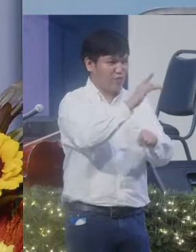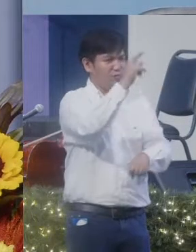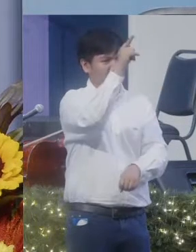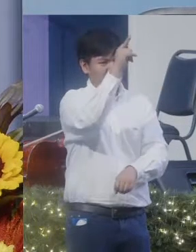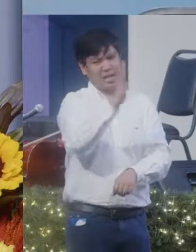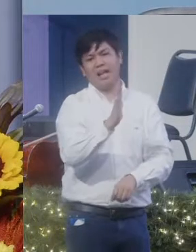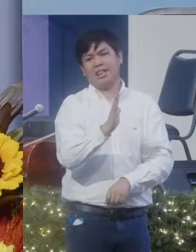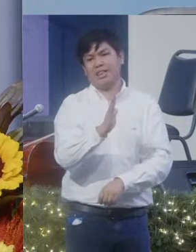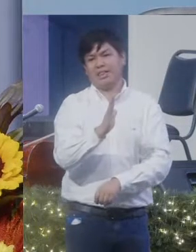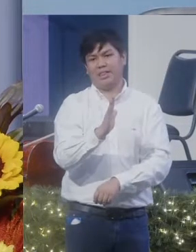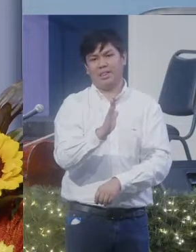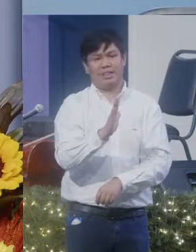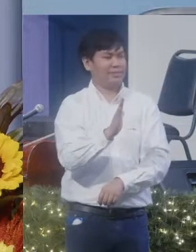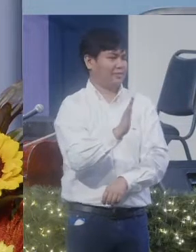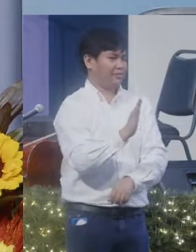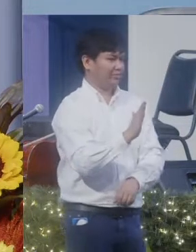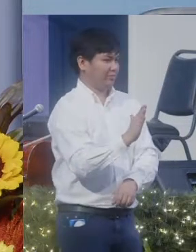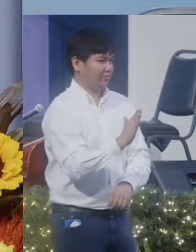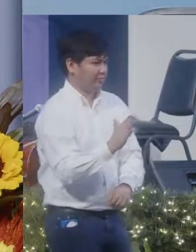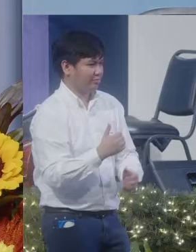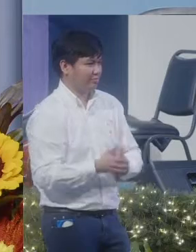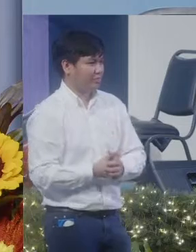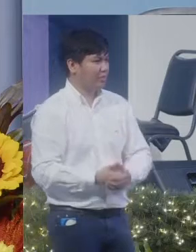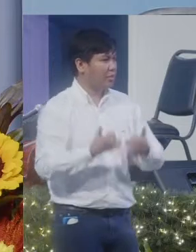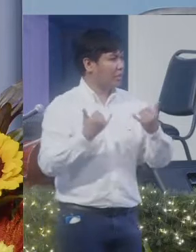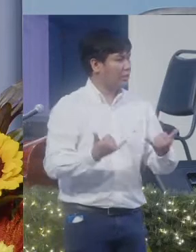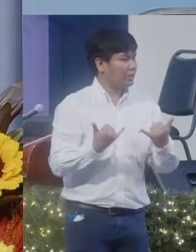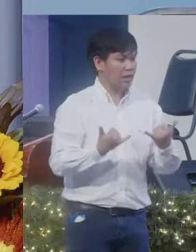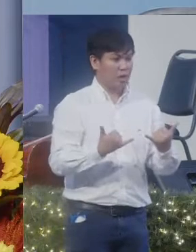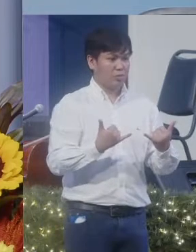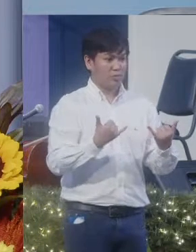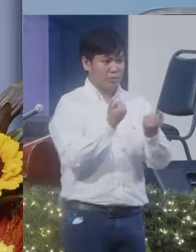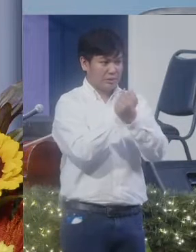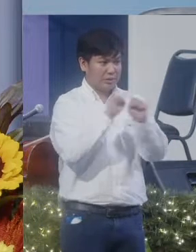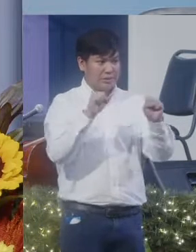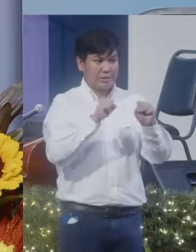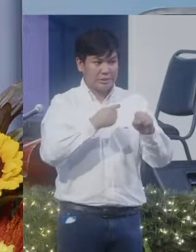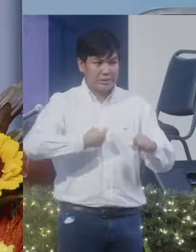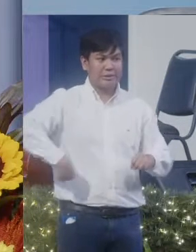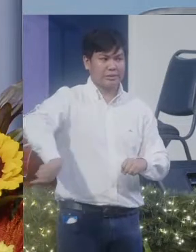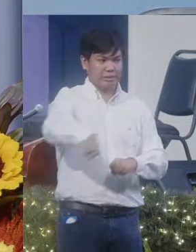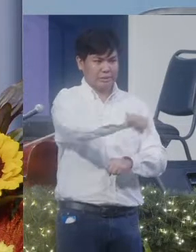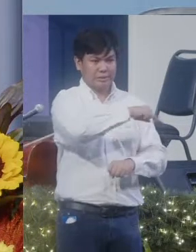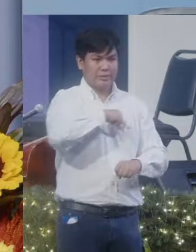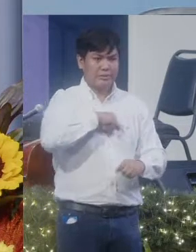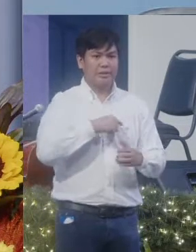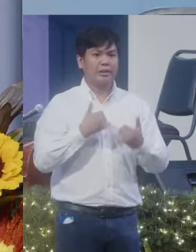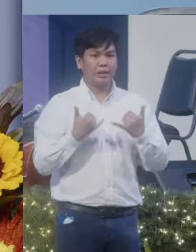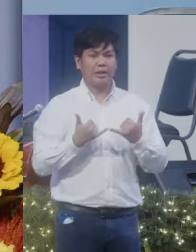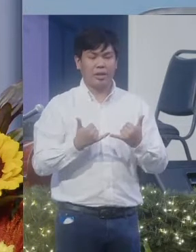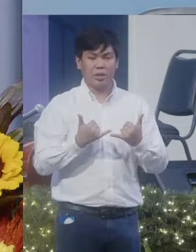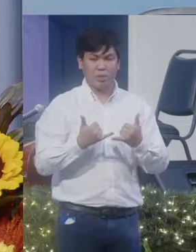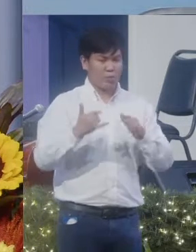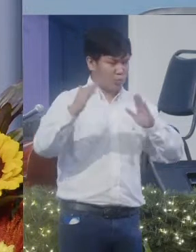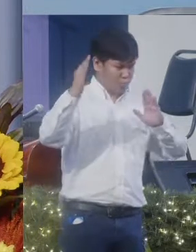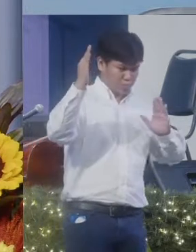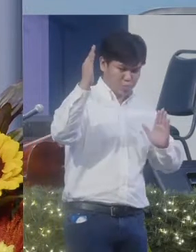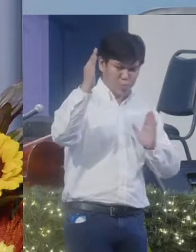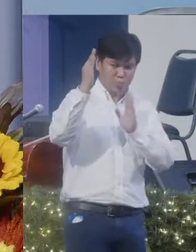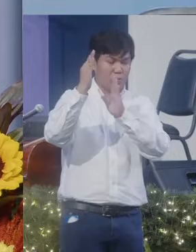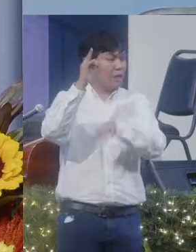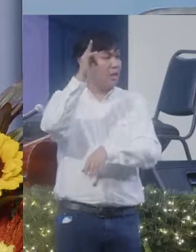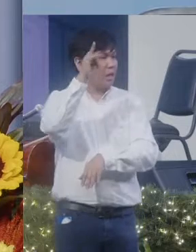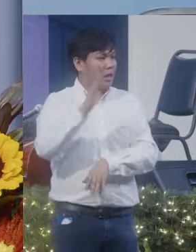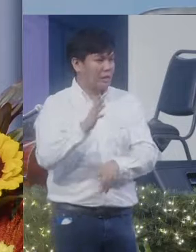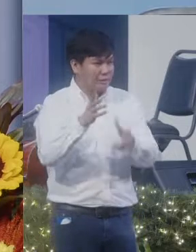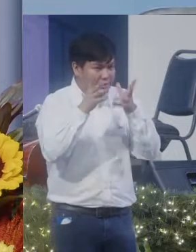ng Diyos ang kapangyarihan sa likod ng kanyang kaligtasan. Sa lahat ng taong lumalapit kay Jesus